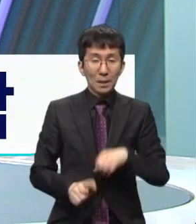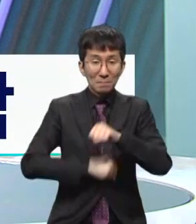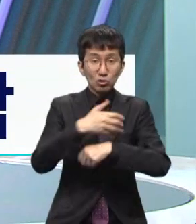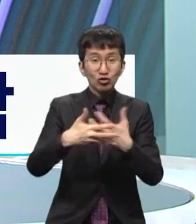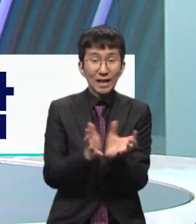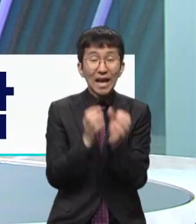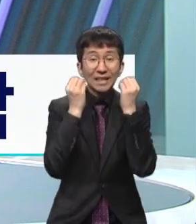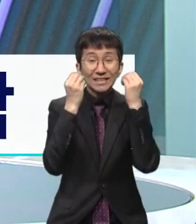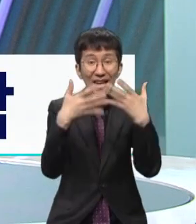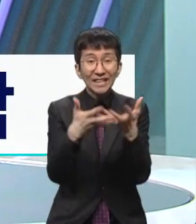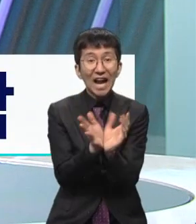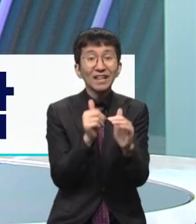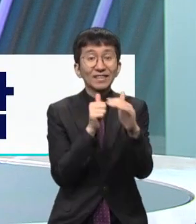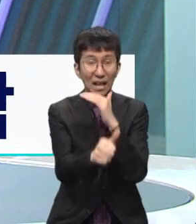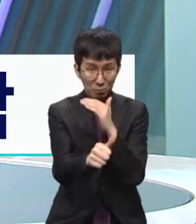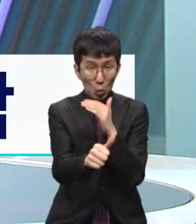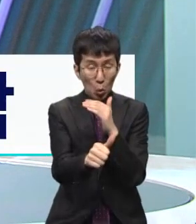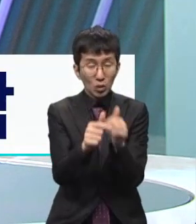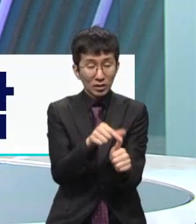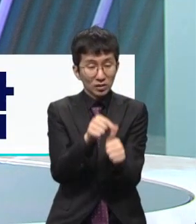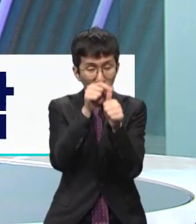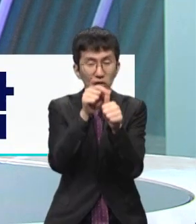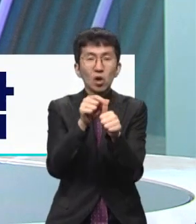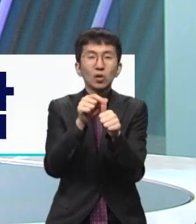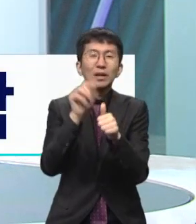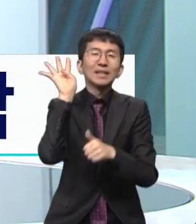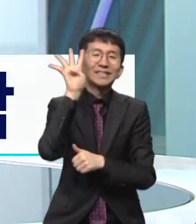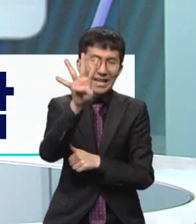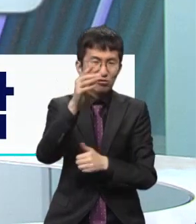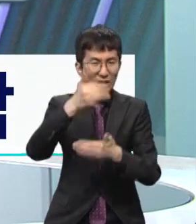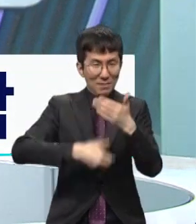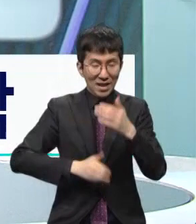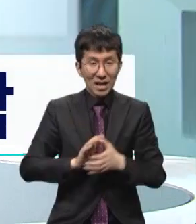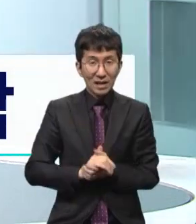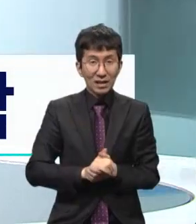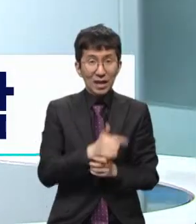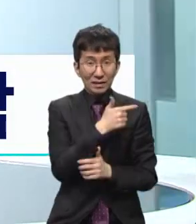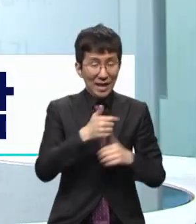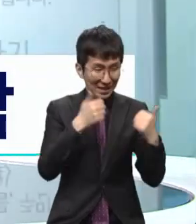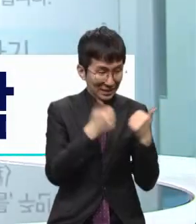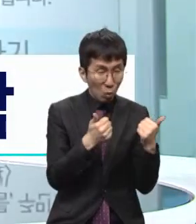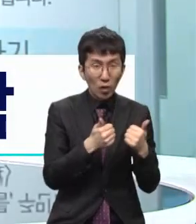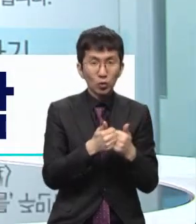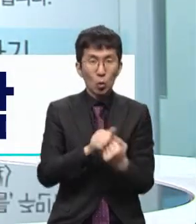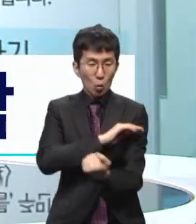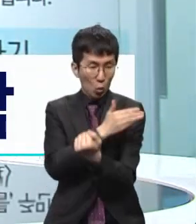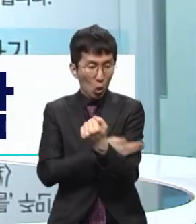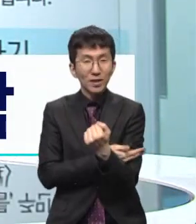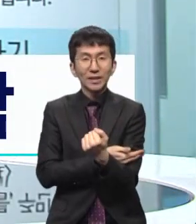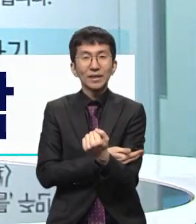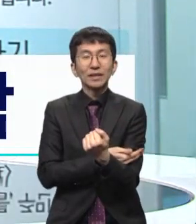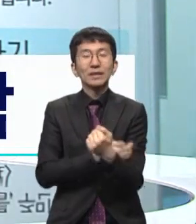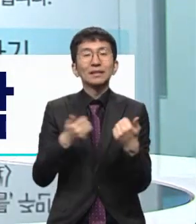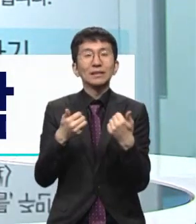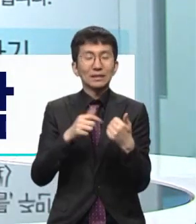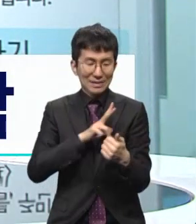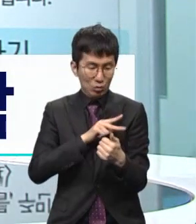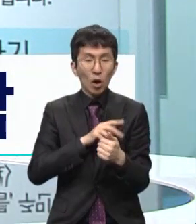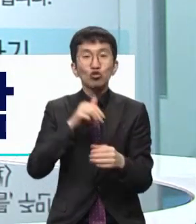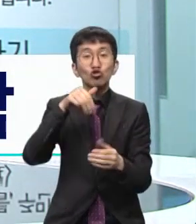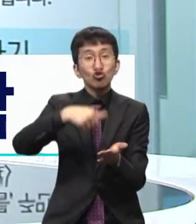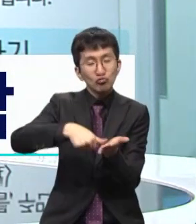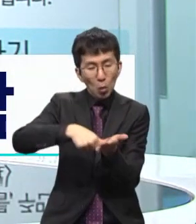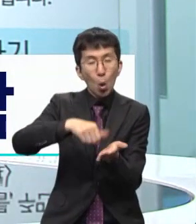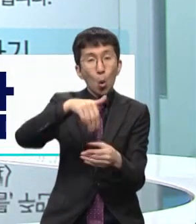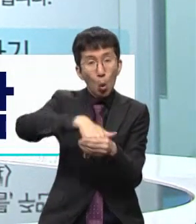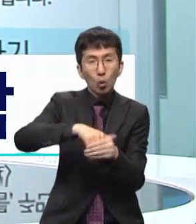민주당 의 새 당 대표 선출을 나흘 앞두고 대 의원과 권리 당원 투표 가 오늘부터 시작됐습니다 누가